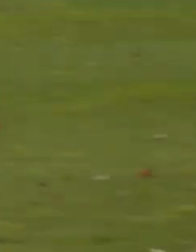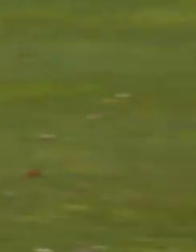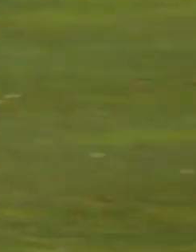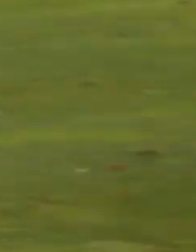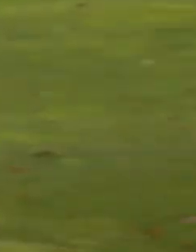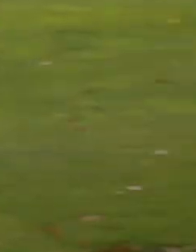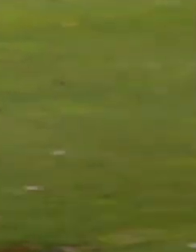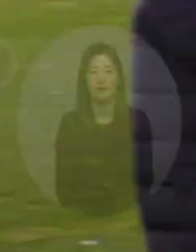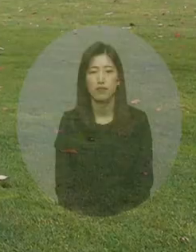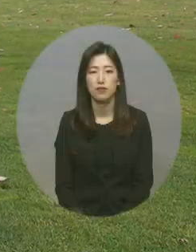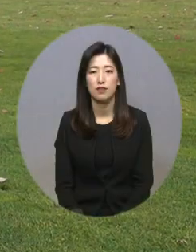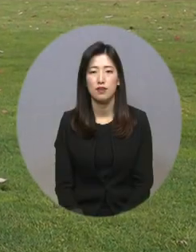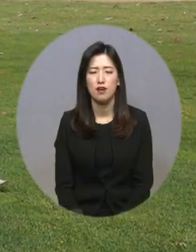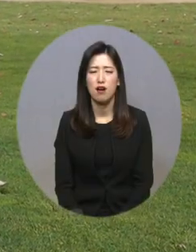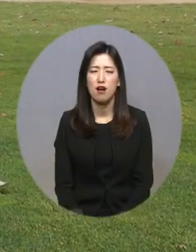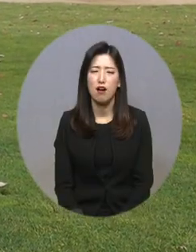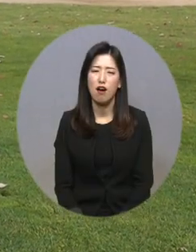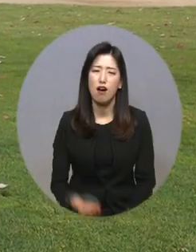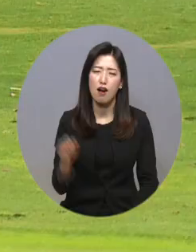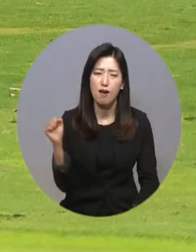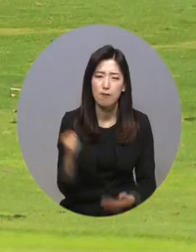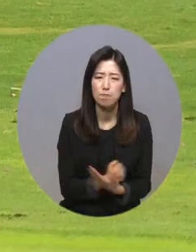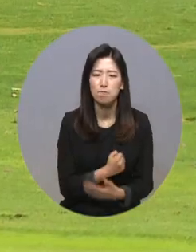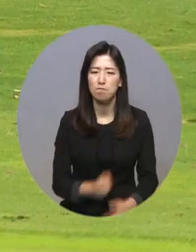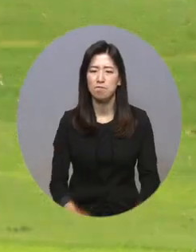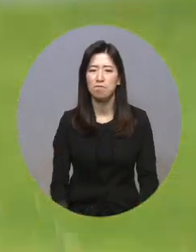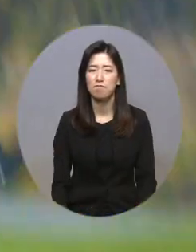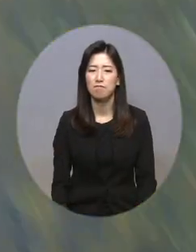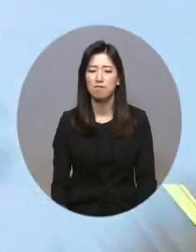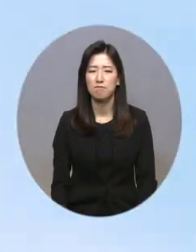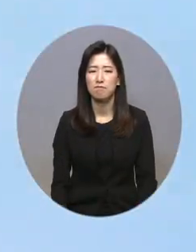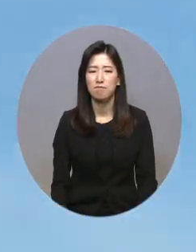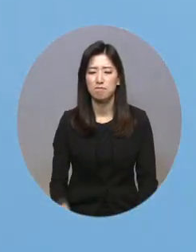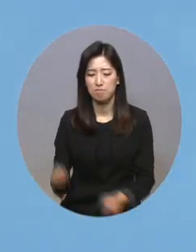음 멋은 그 아 아